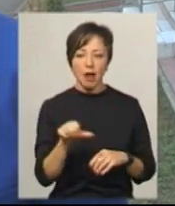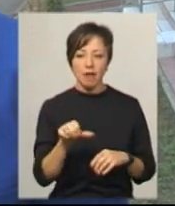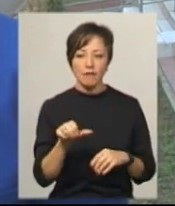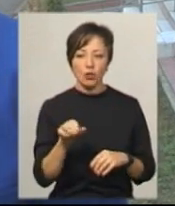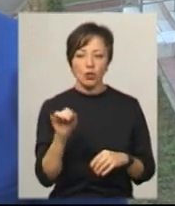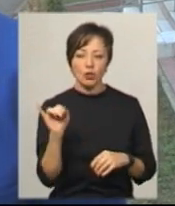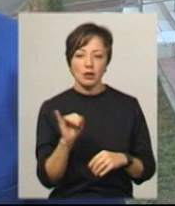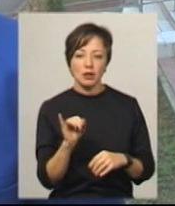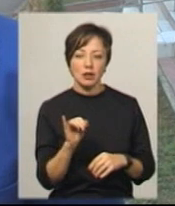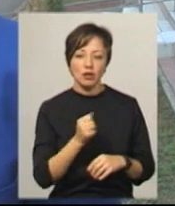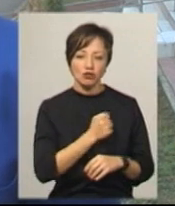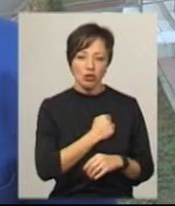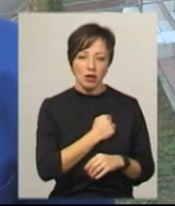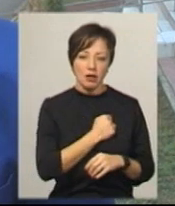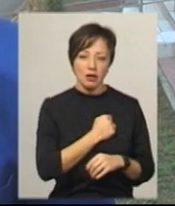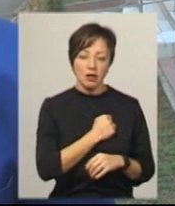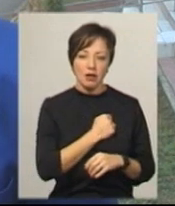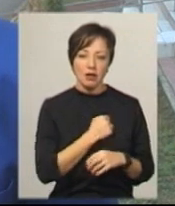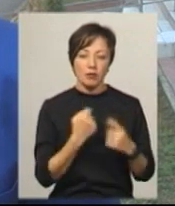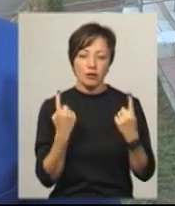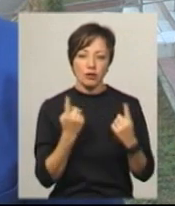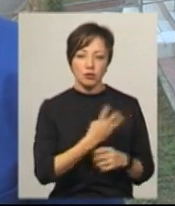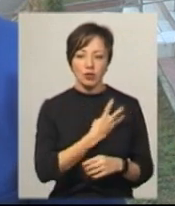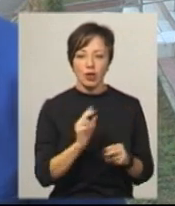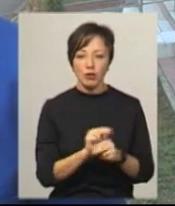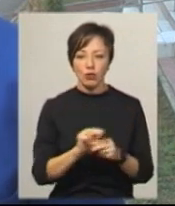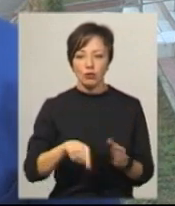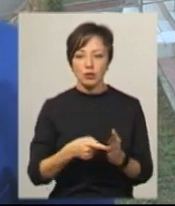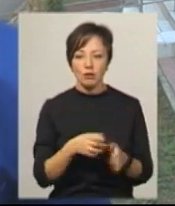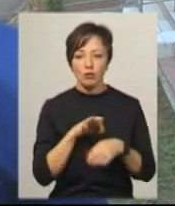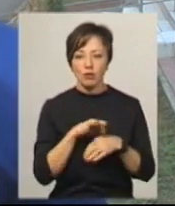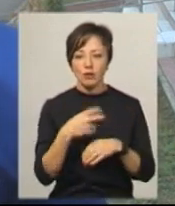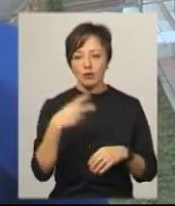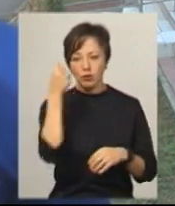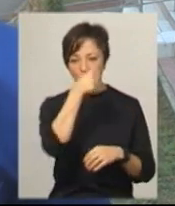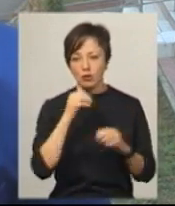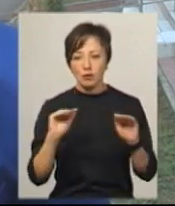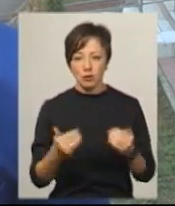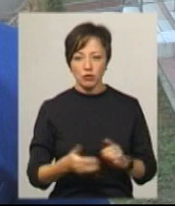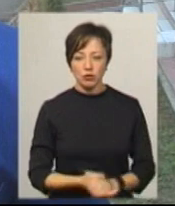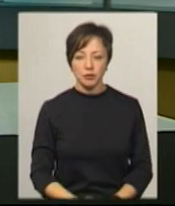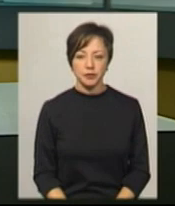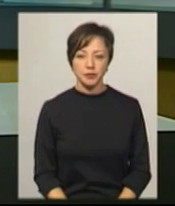Тобто, на жаль, при всьому бажанні ремонтів у місті буде проводитися в 2020 році ще менше.